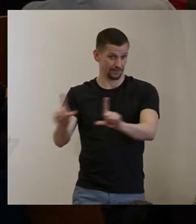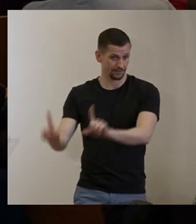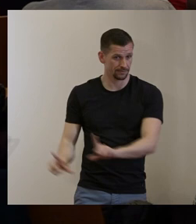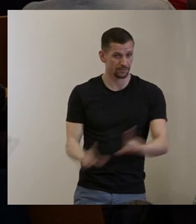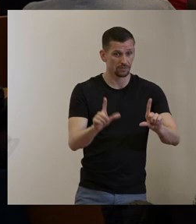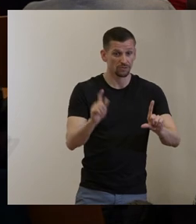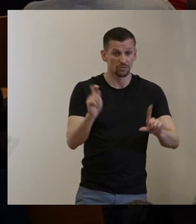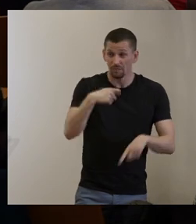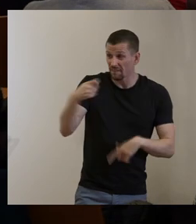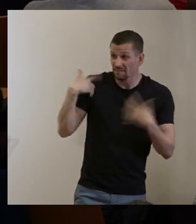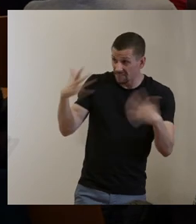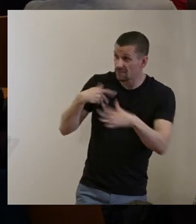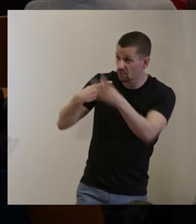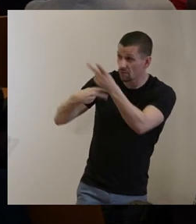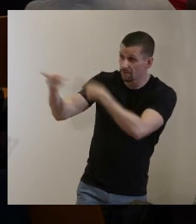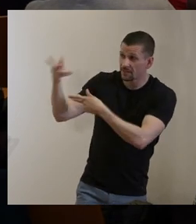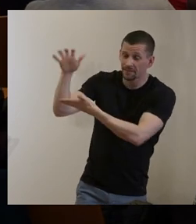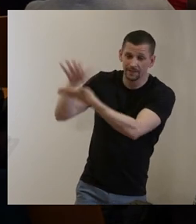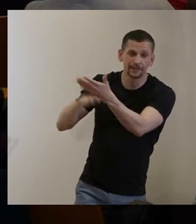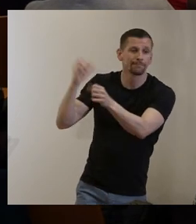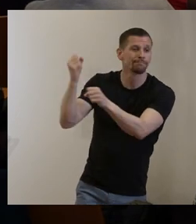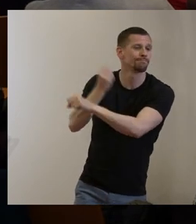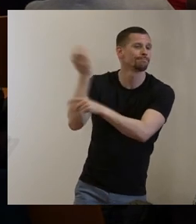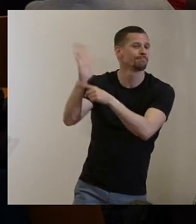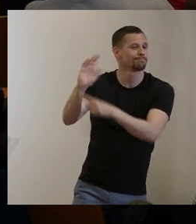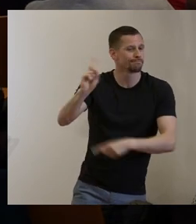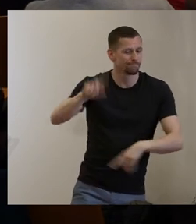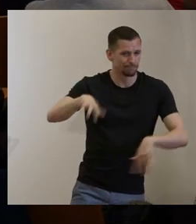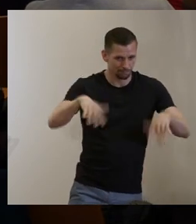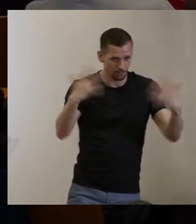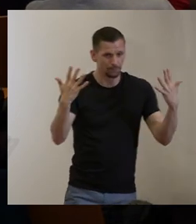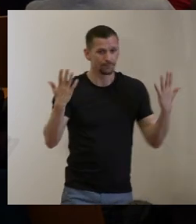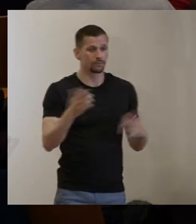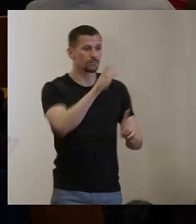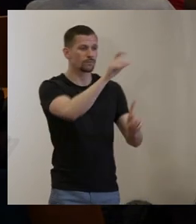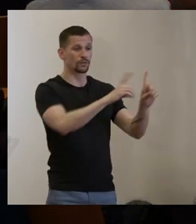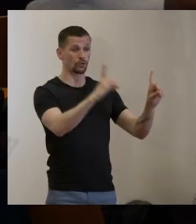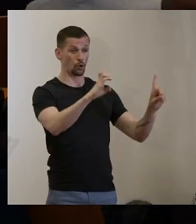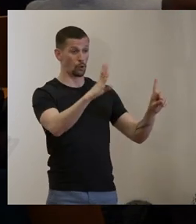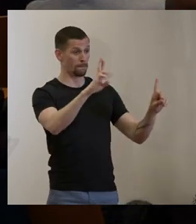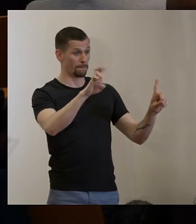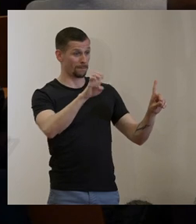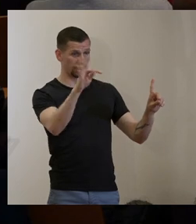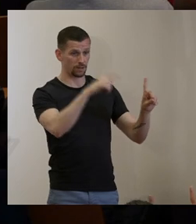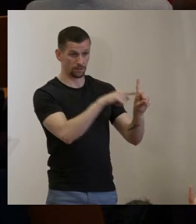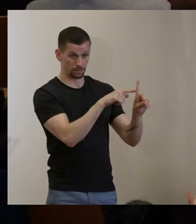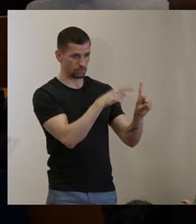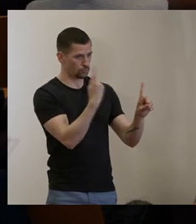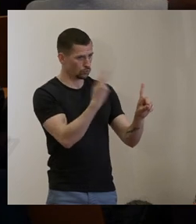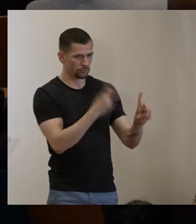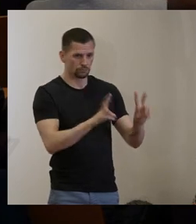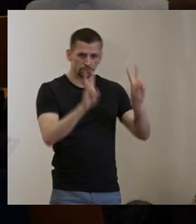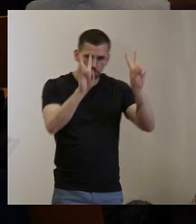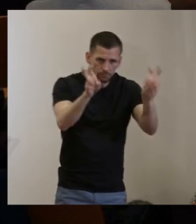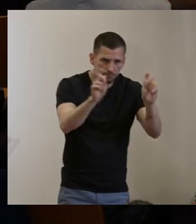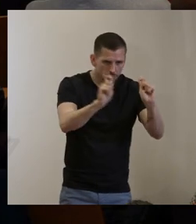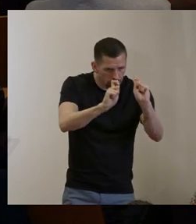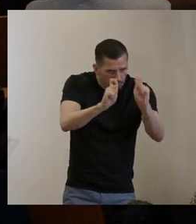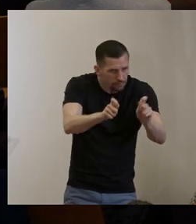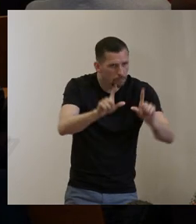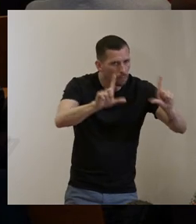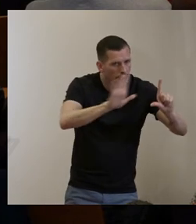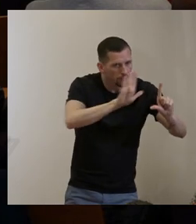qui accompagne l'image, car dans le cas de Jean-Baptiste Debré, il y a à chaque fois un titre, une planche, une